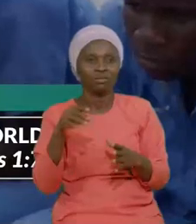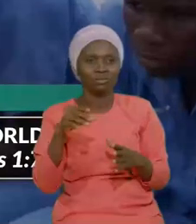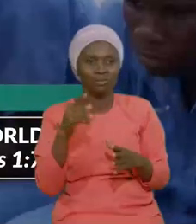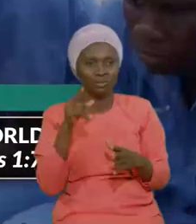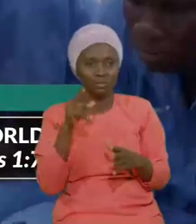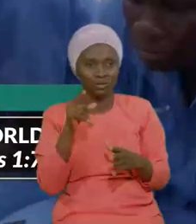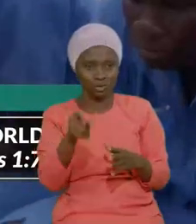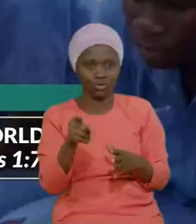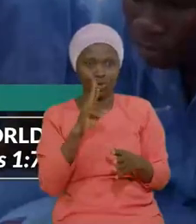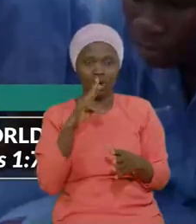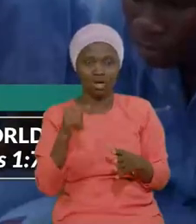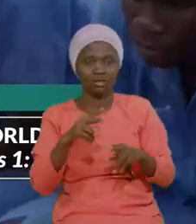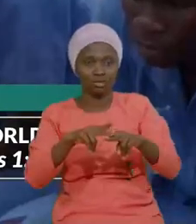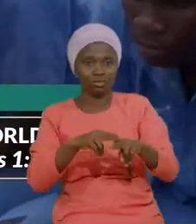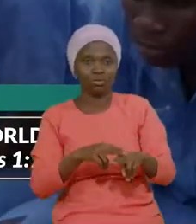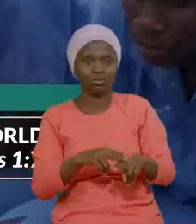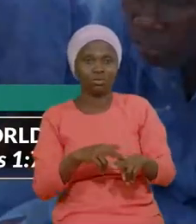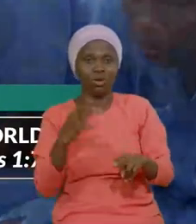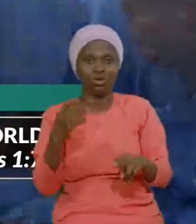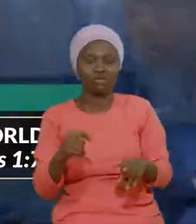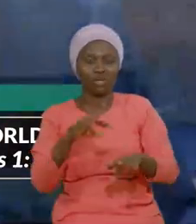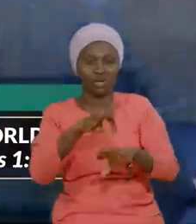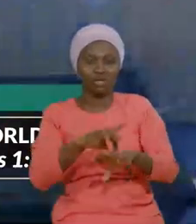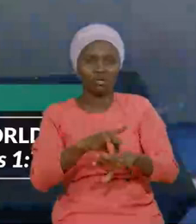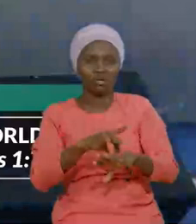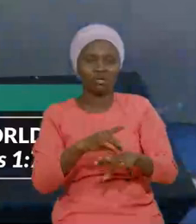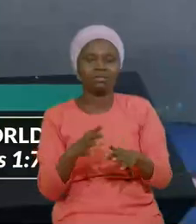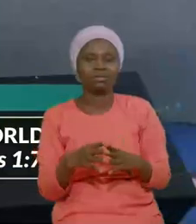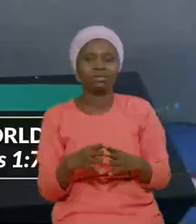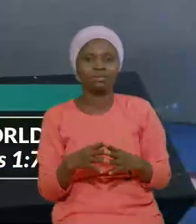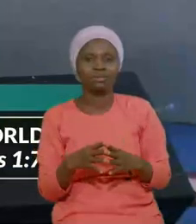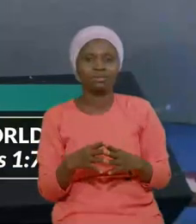Matthieu chapitre 5, le verset 13.